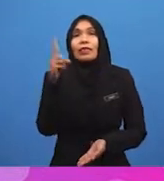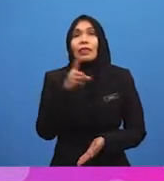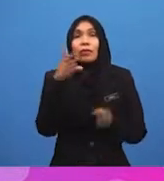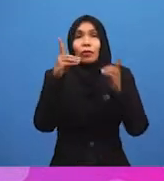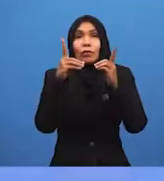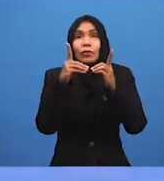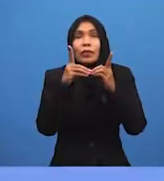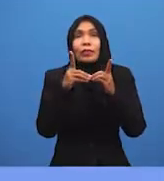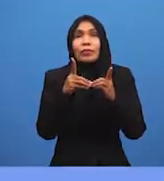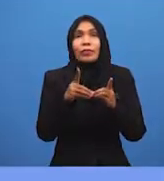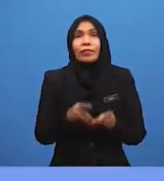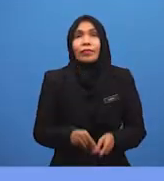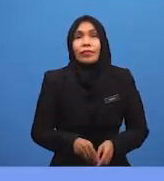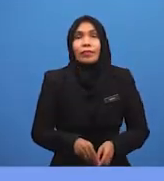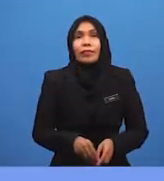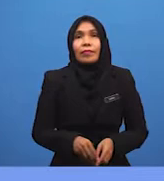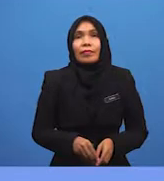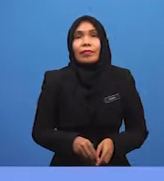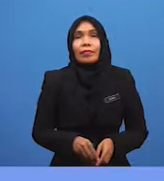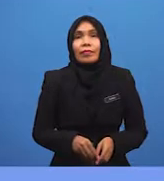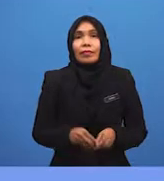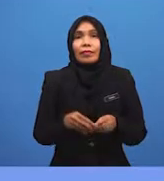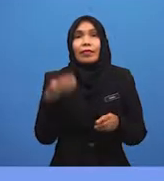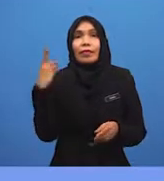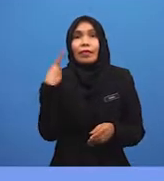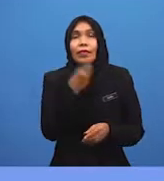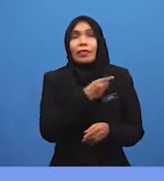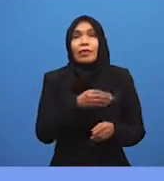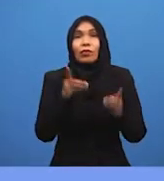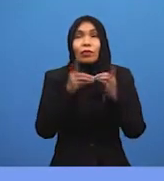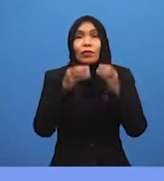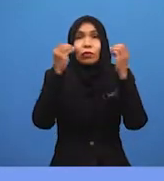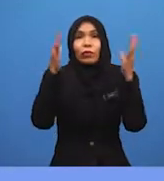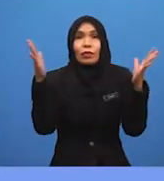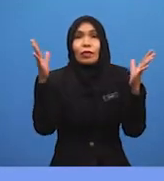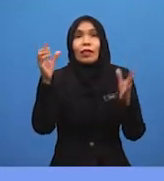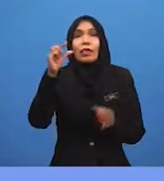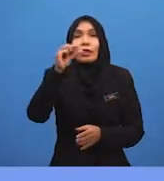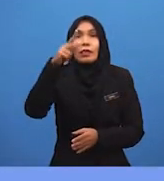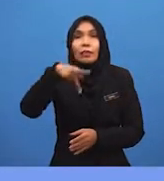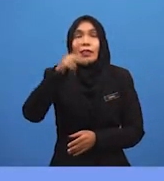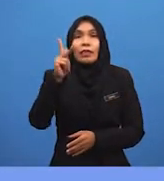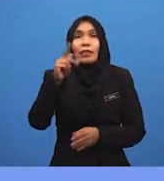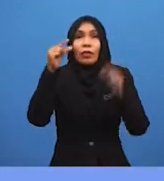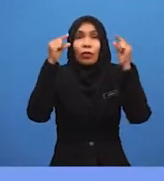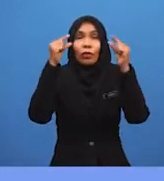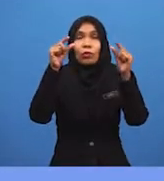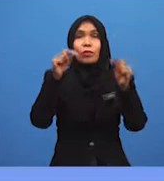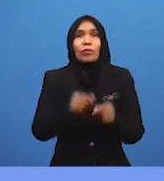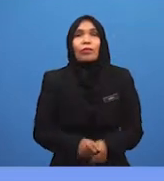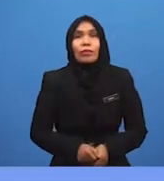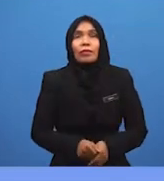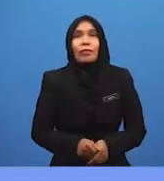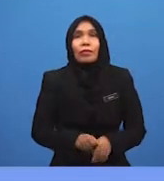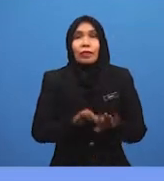di sekolah? Kita berjumpa guru besar, guru penolong kanan, guru,